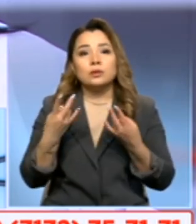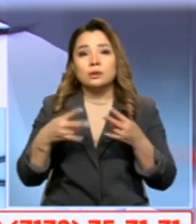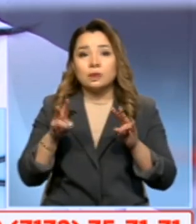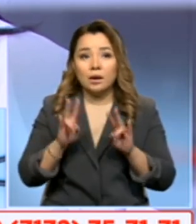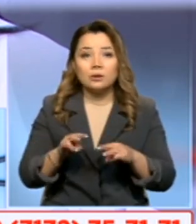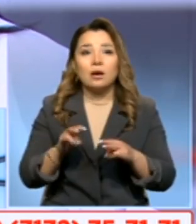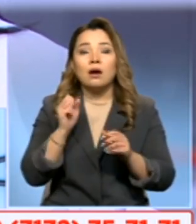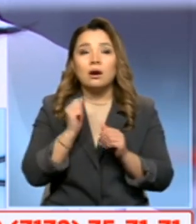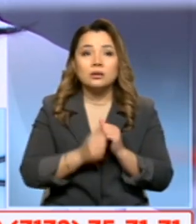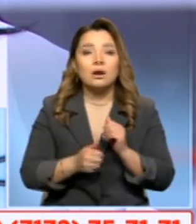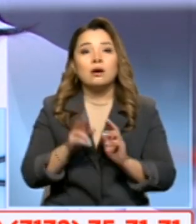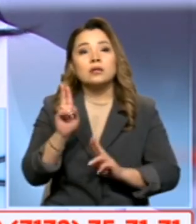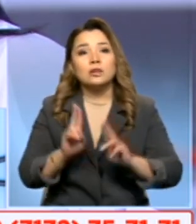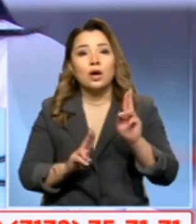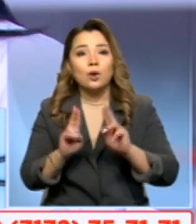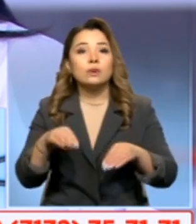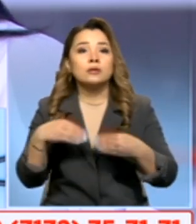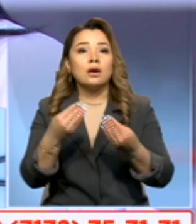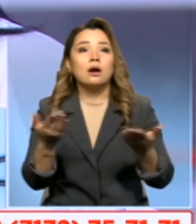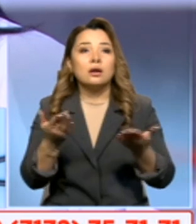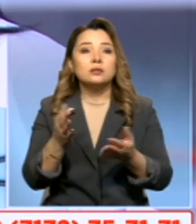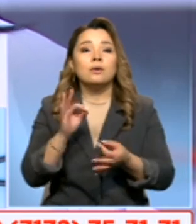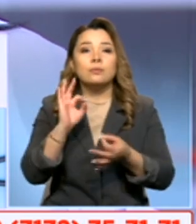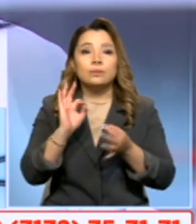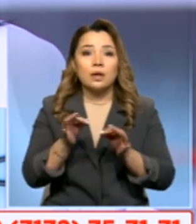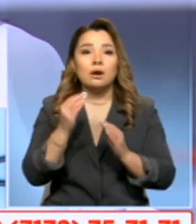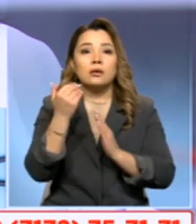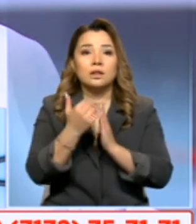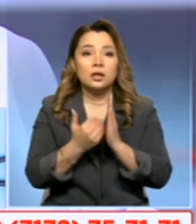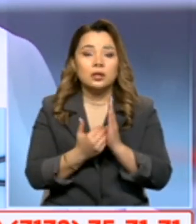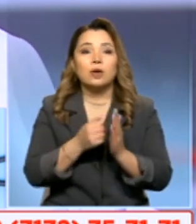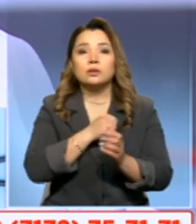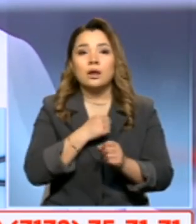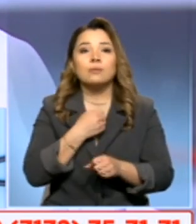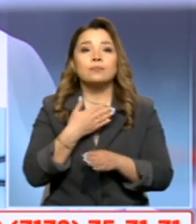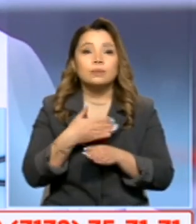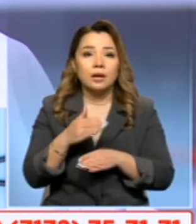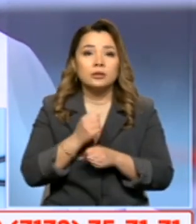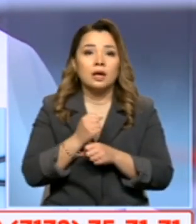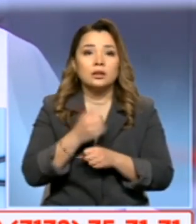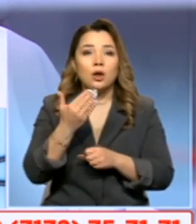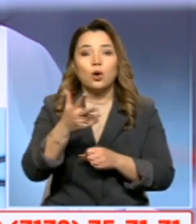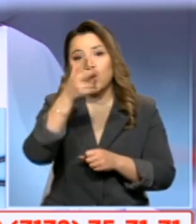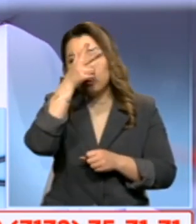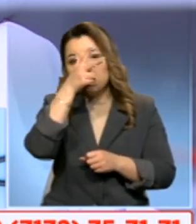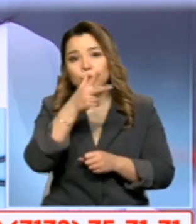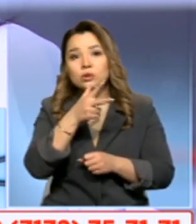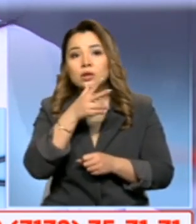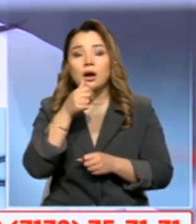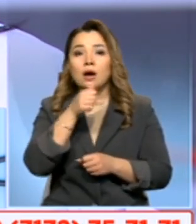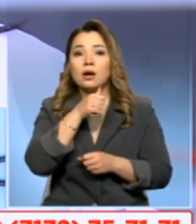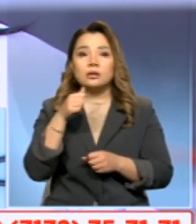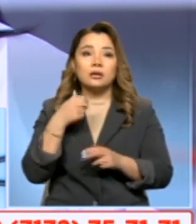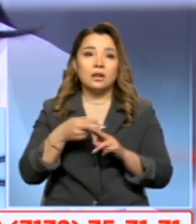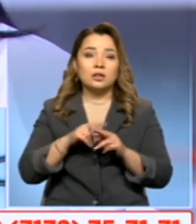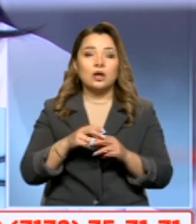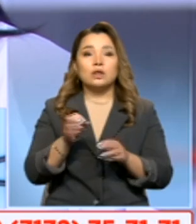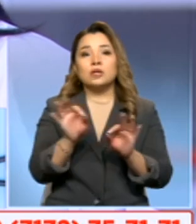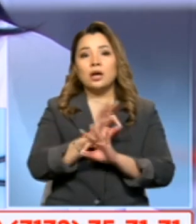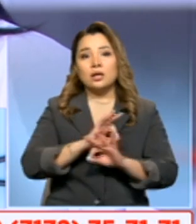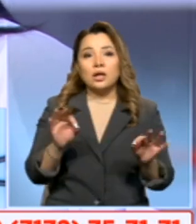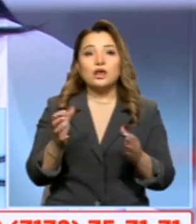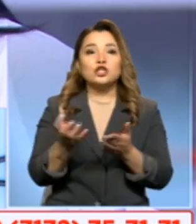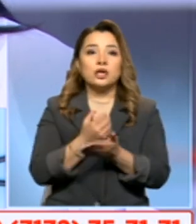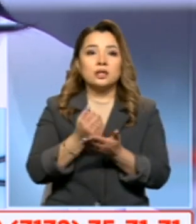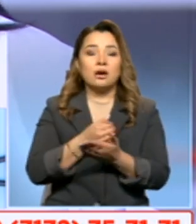бермей, қандай нұсқау берді, сол нұсқаумен прям сатылап, соны істесеңіздер, сіз үш айда керемет жетістікке